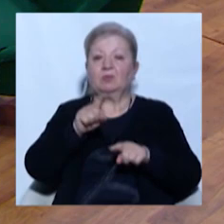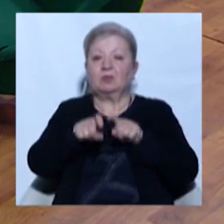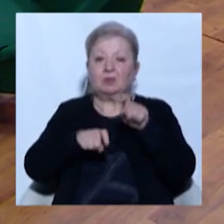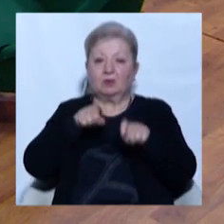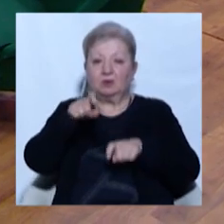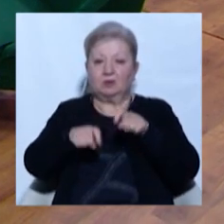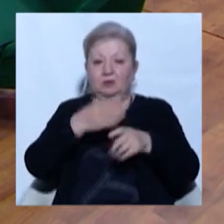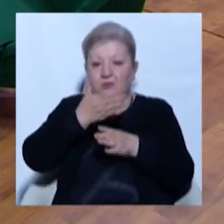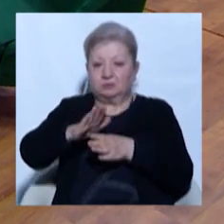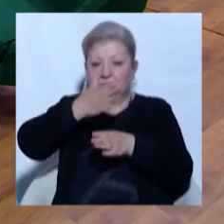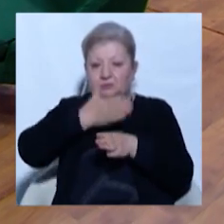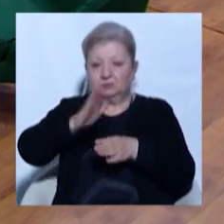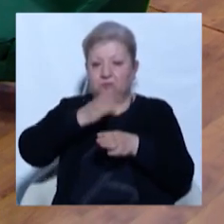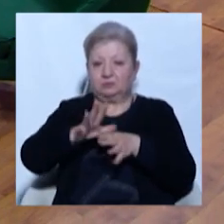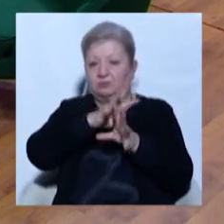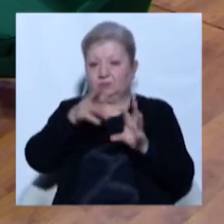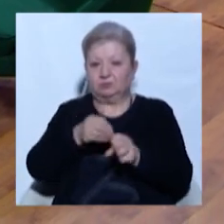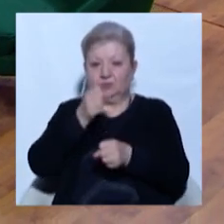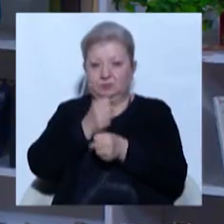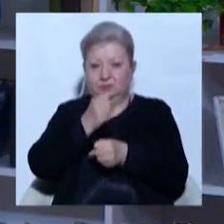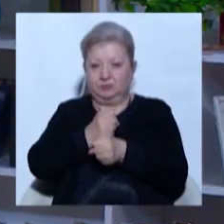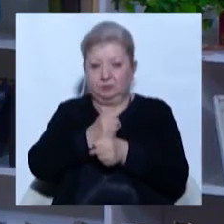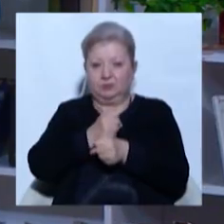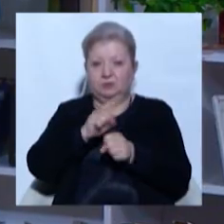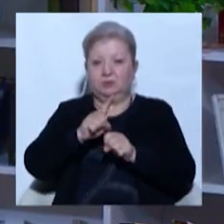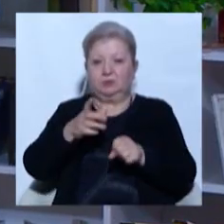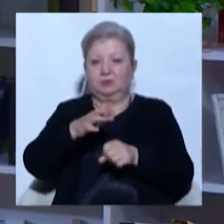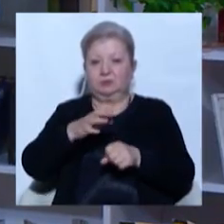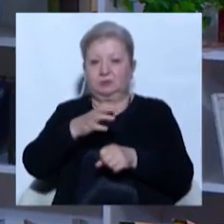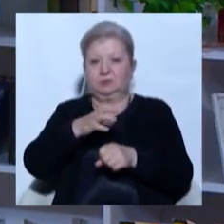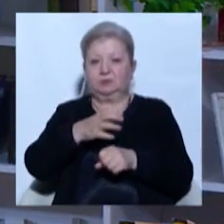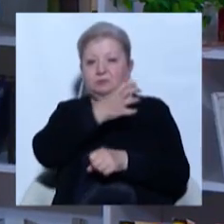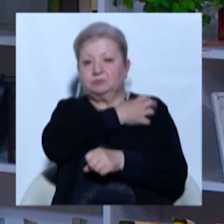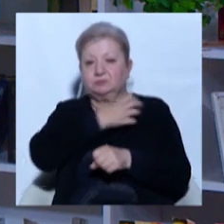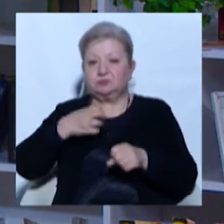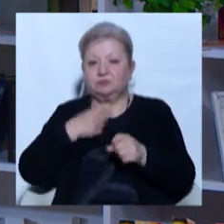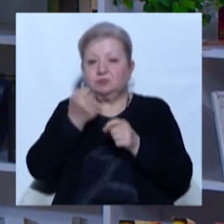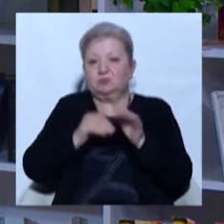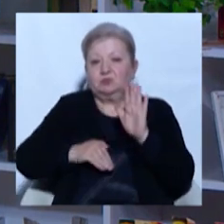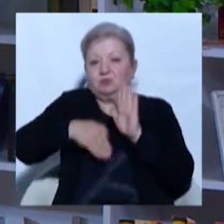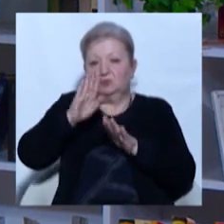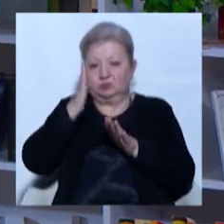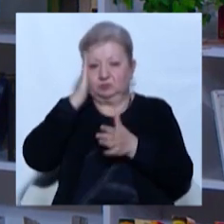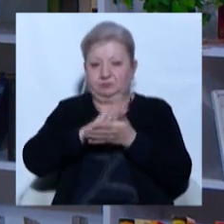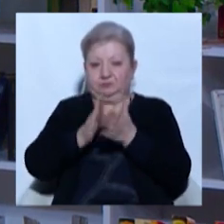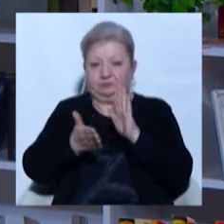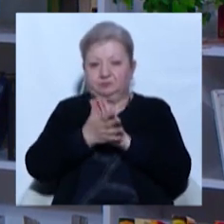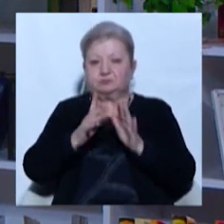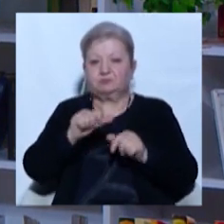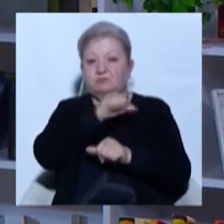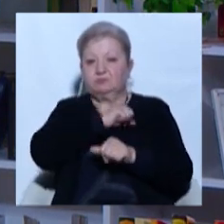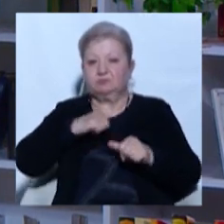ნაბიჯ-ნაბიჯ ატარებს ყველა იმ ზომას, რითიც ქვეყანა მივა ოდნა მდგომარეობის გაუმჯობესებამდე, რაც თვით